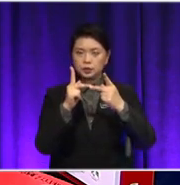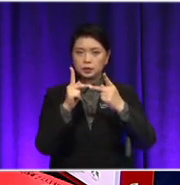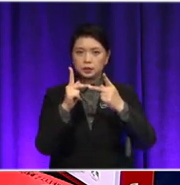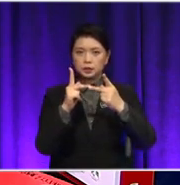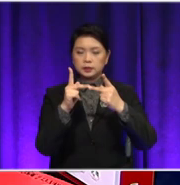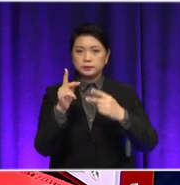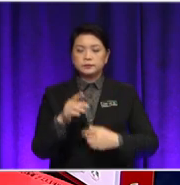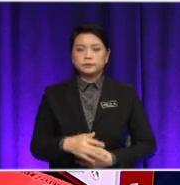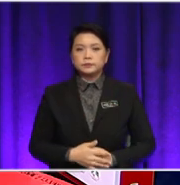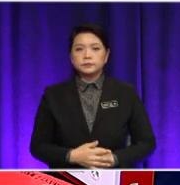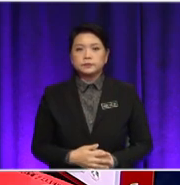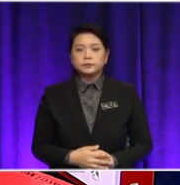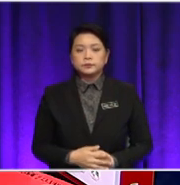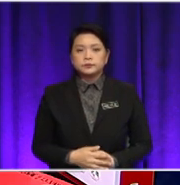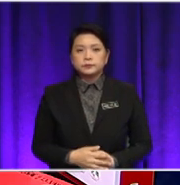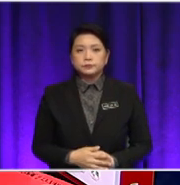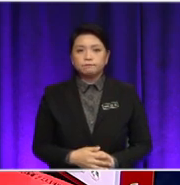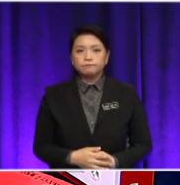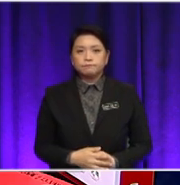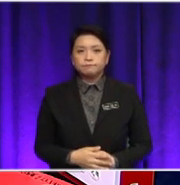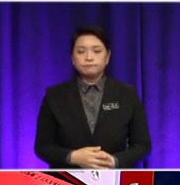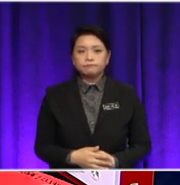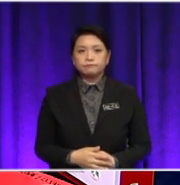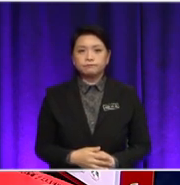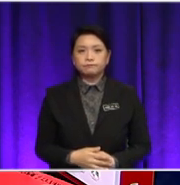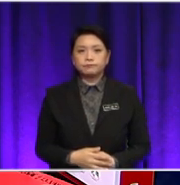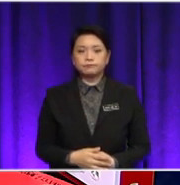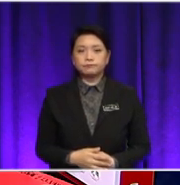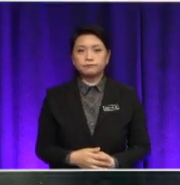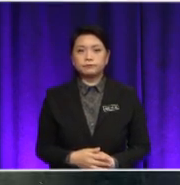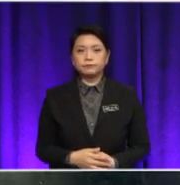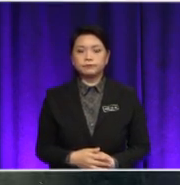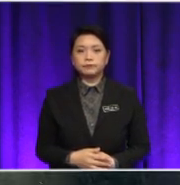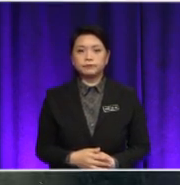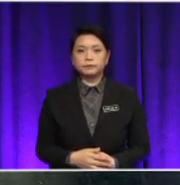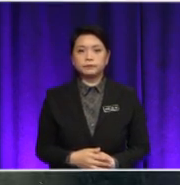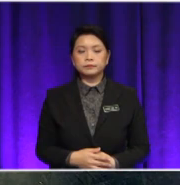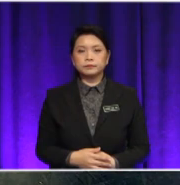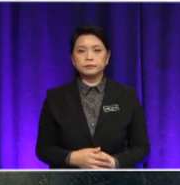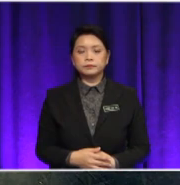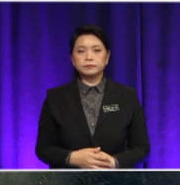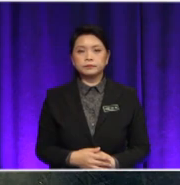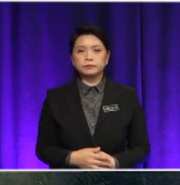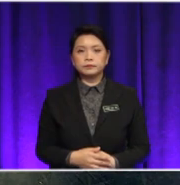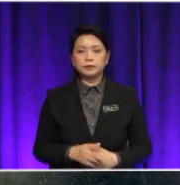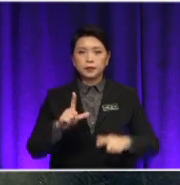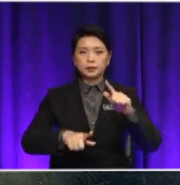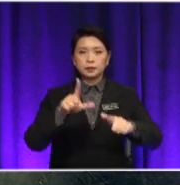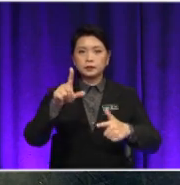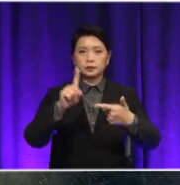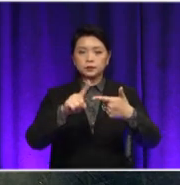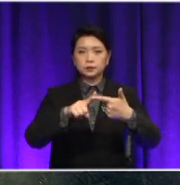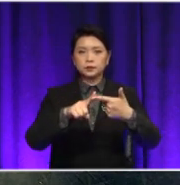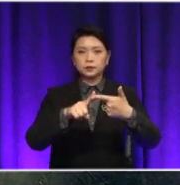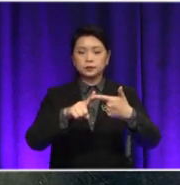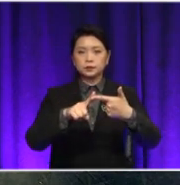untuk R. Okey. Rehat. Baik, cikgu. Seterusnya. Seterusnya, baiklah. Langkah kedua untuk prosedur